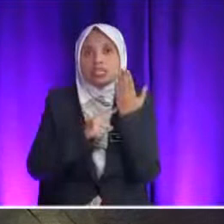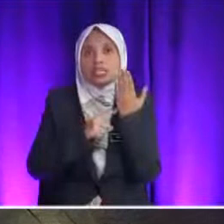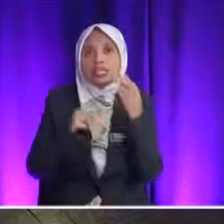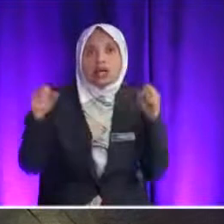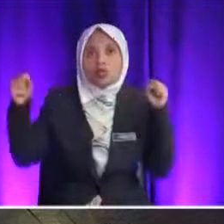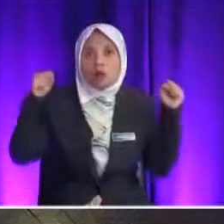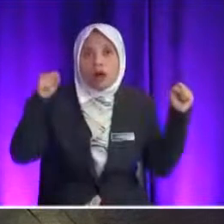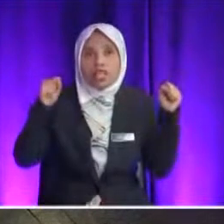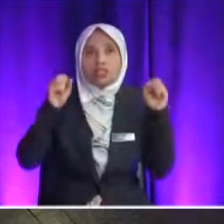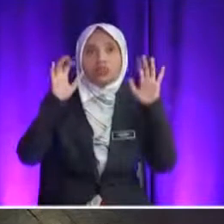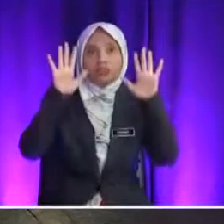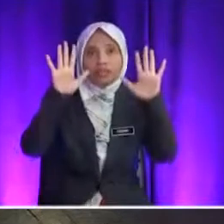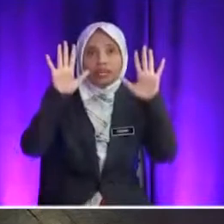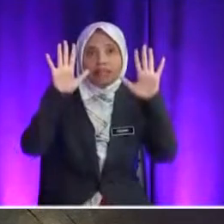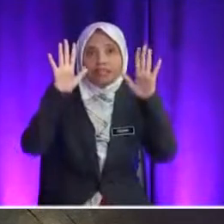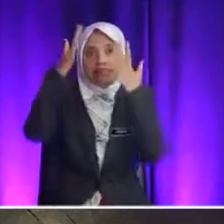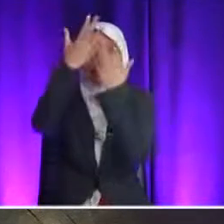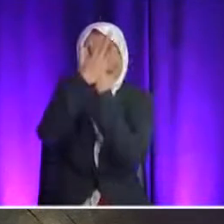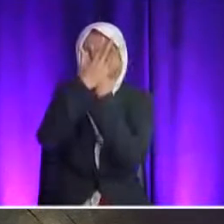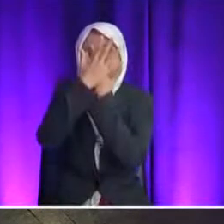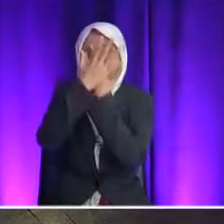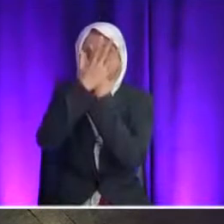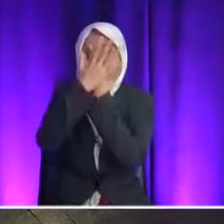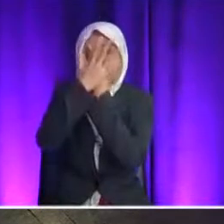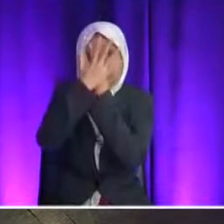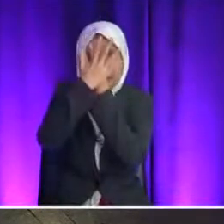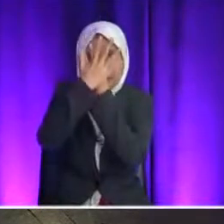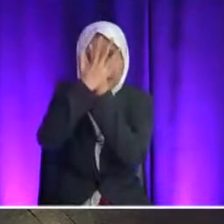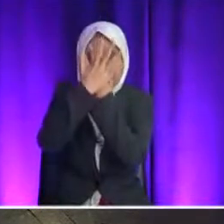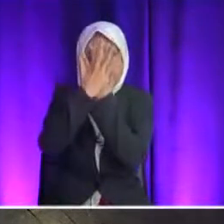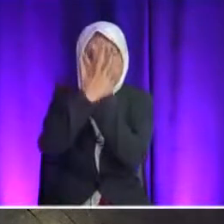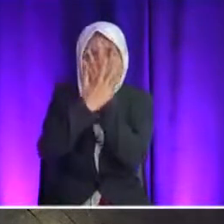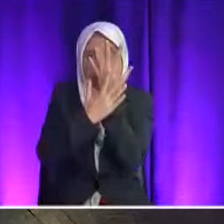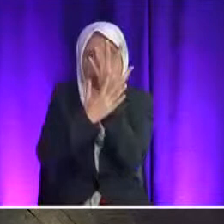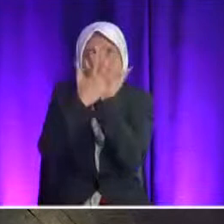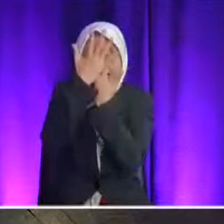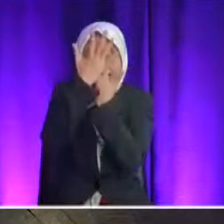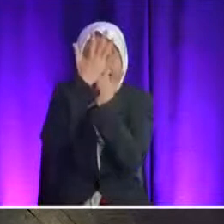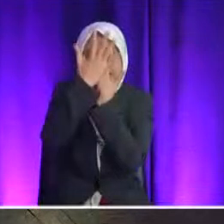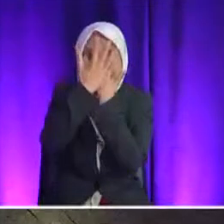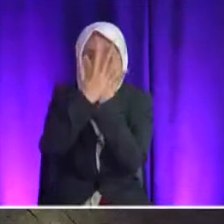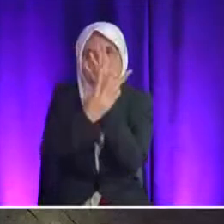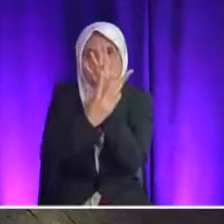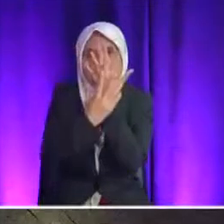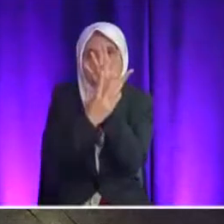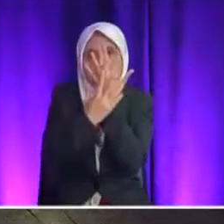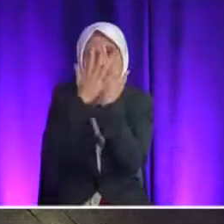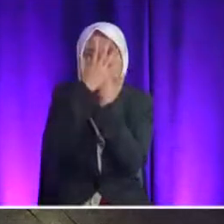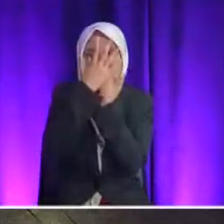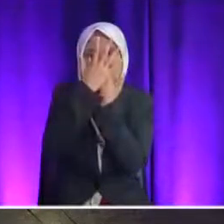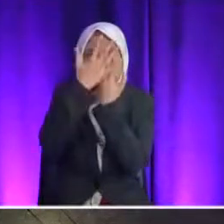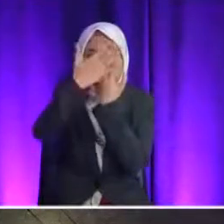pada atas Hai kebawahan apa tampak tanah Batak Trenggalek iki akik reduksi hiu oke